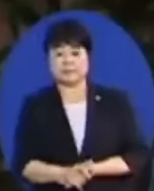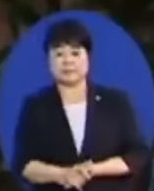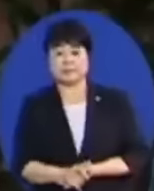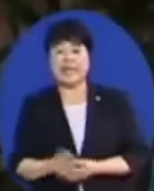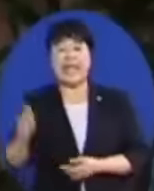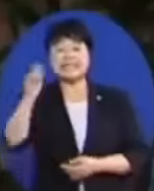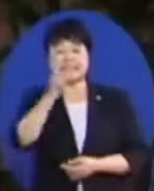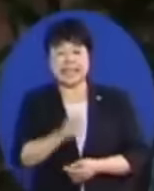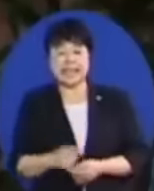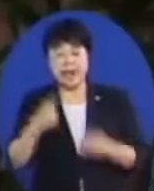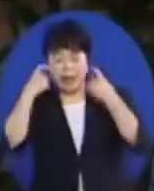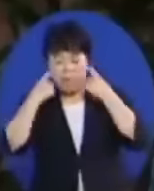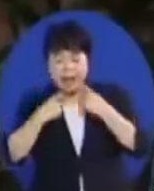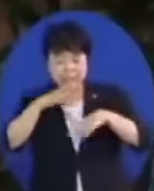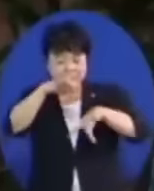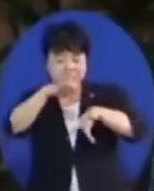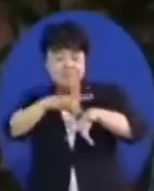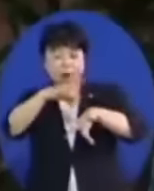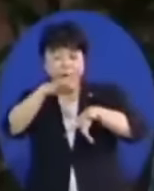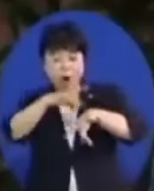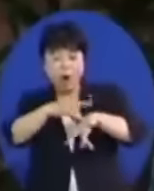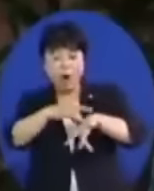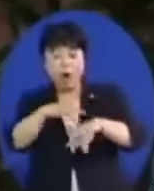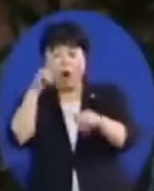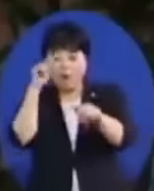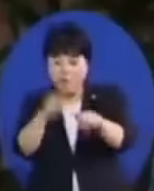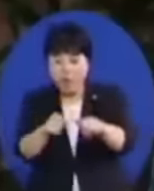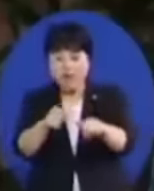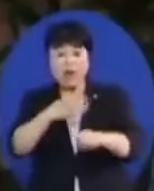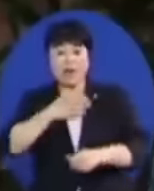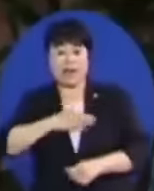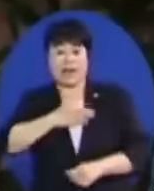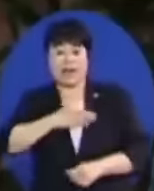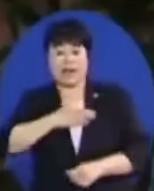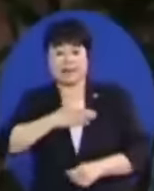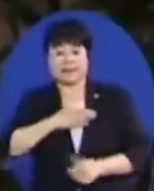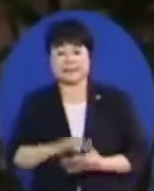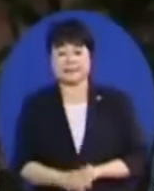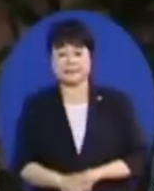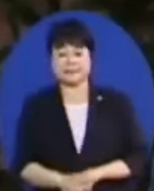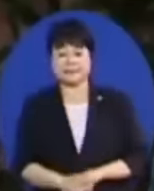에스겔의 마른 뼈다귀에 대한 명령을 여러분 잘 알지요.